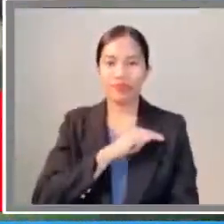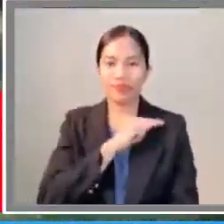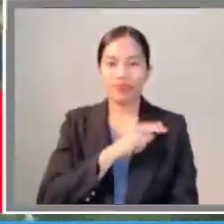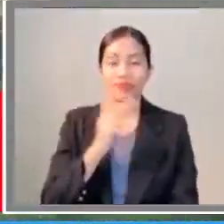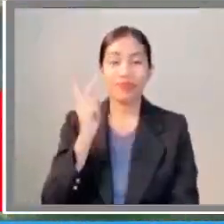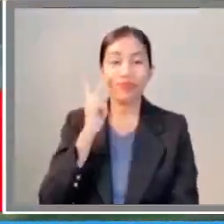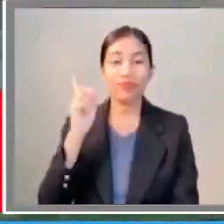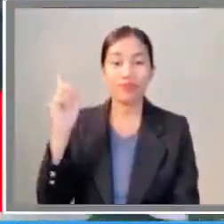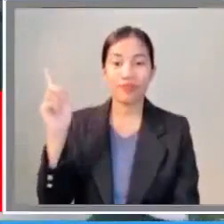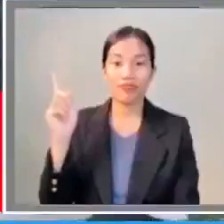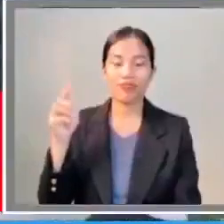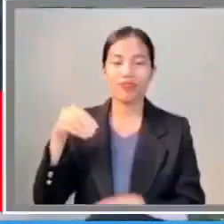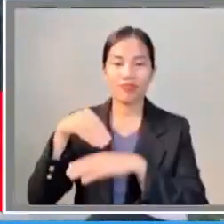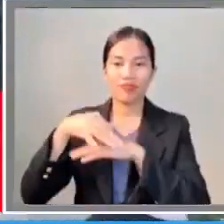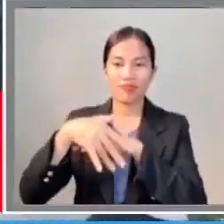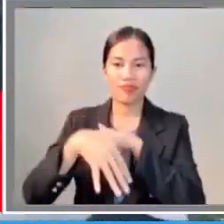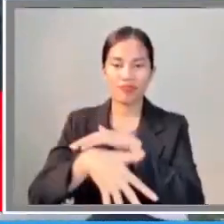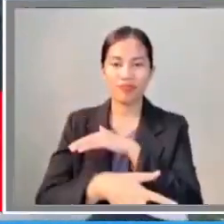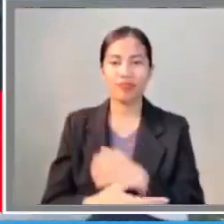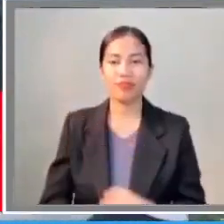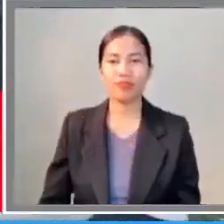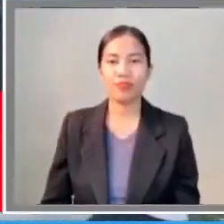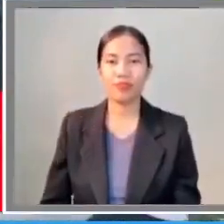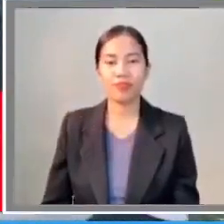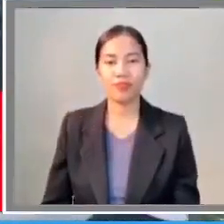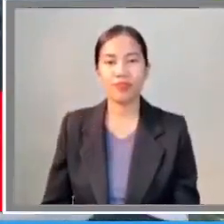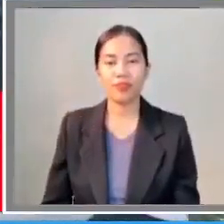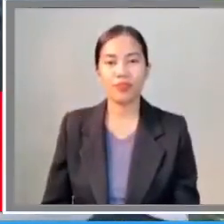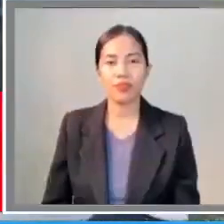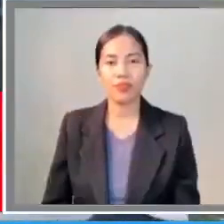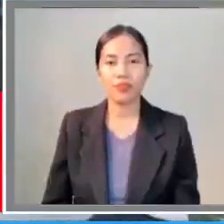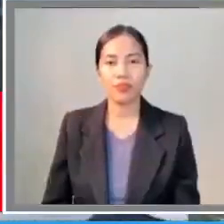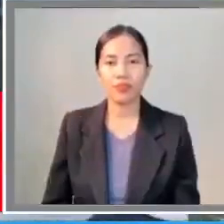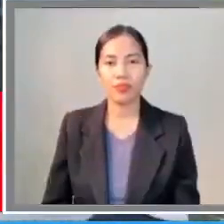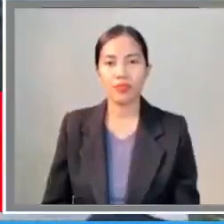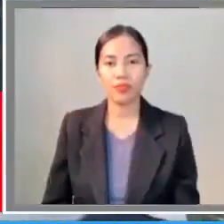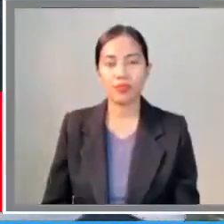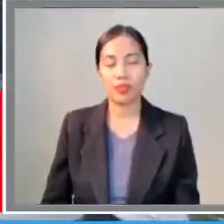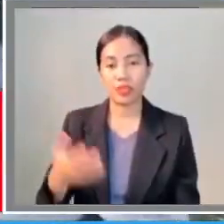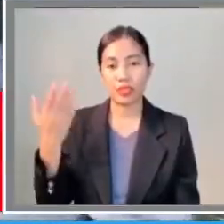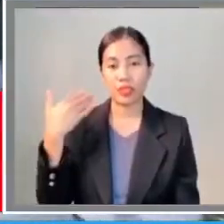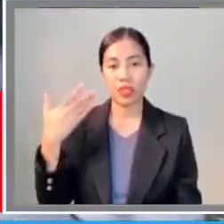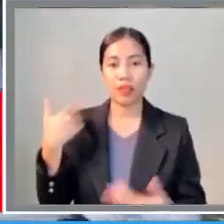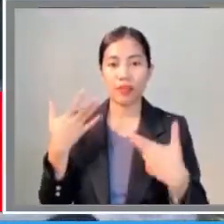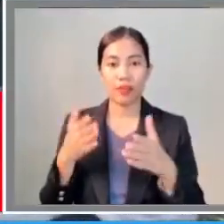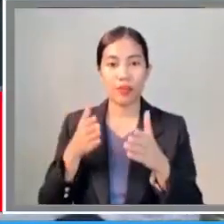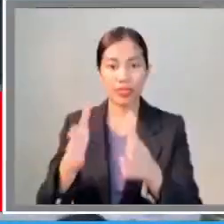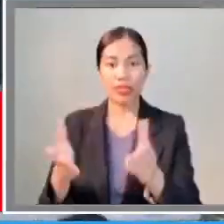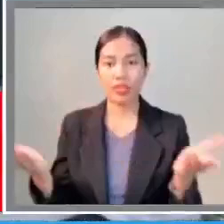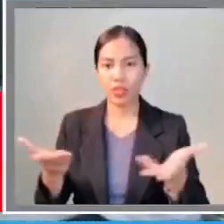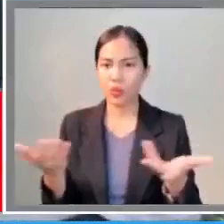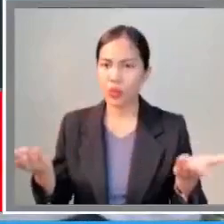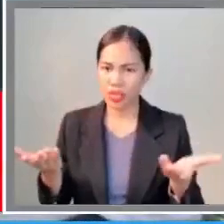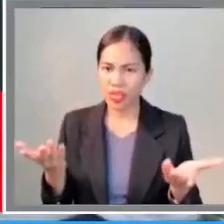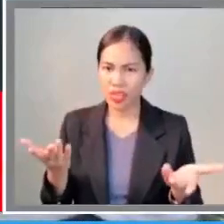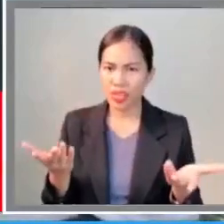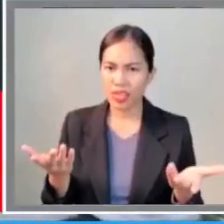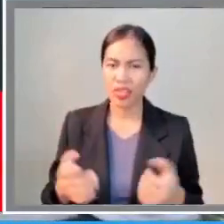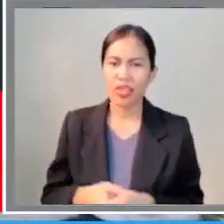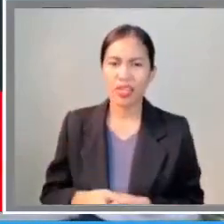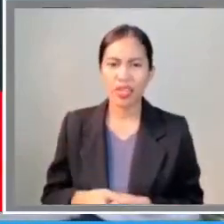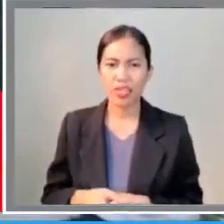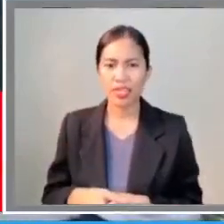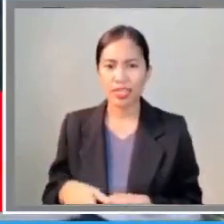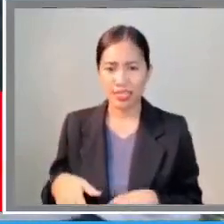dinarayo. Balik tayo sa sinabi mo na dating may daanan dito. Saan po yung daan? Eto. Eto, daan. Ito, kalsada daan.